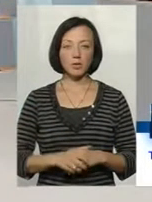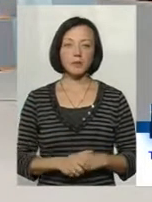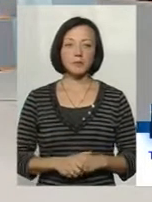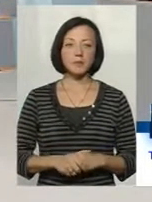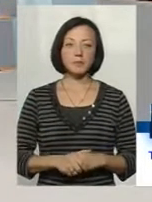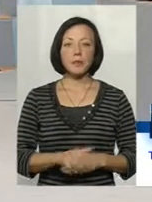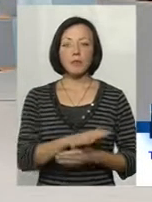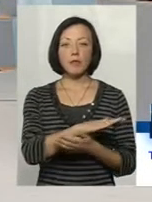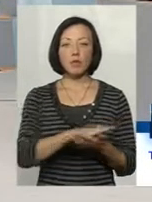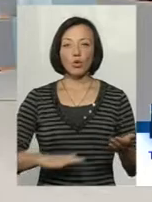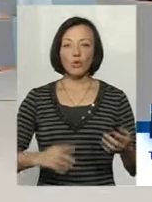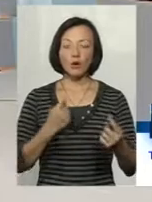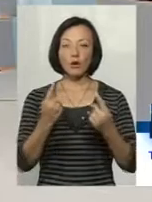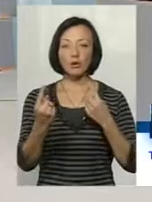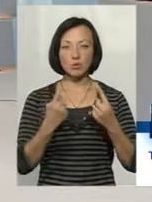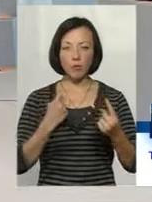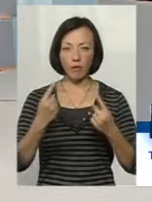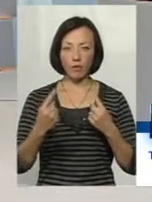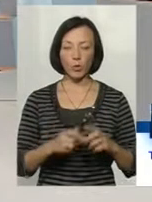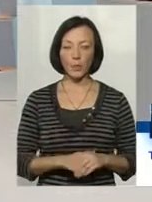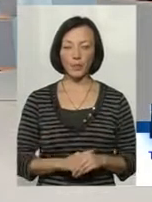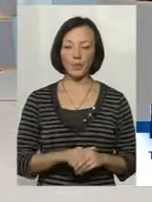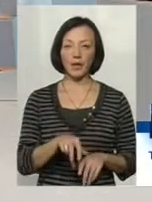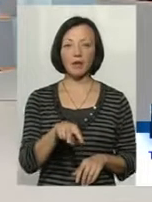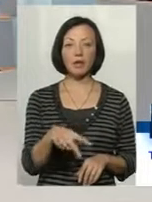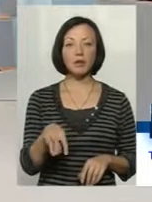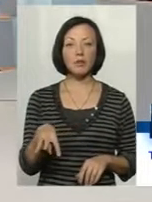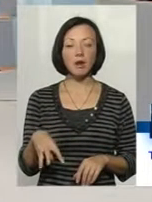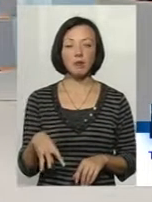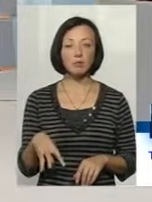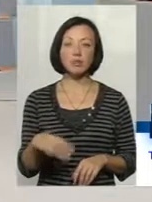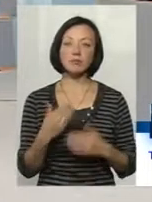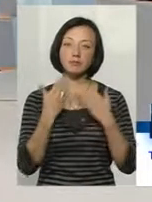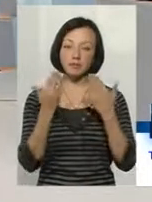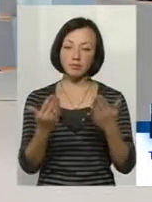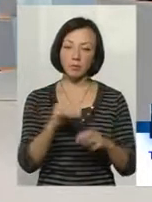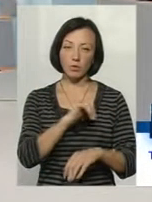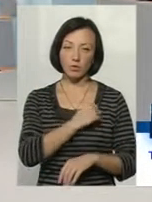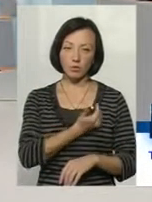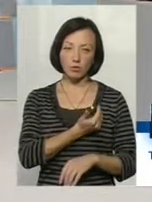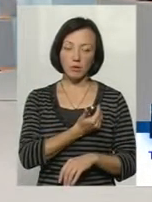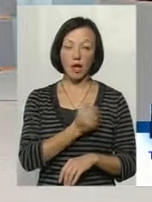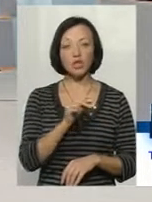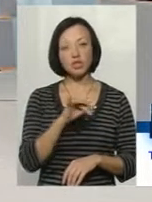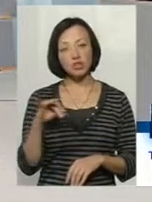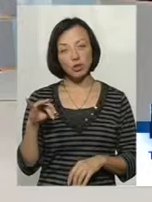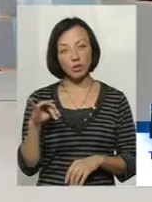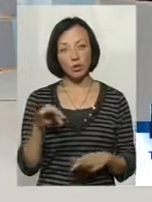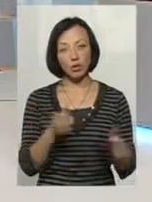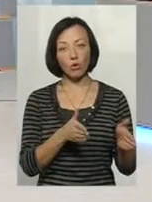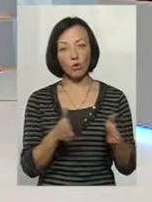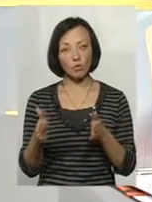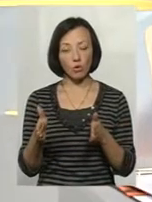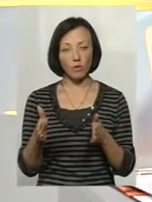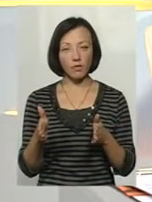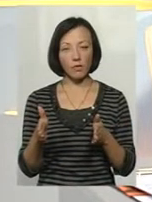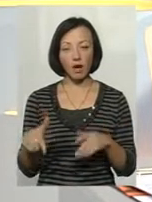В продовження розмови, Леоніде Михайловичу, я би хотіла запитати, а чи готова